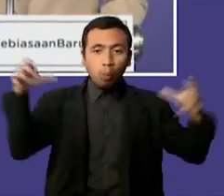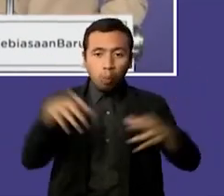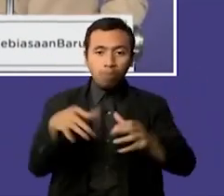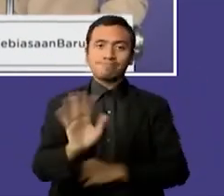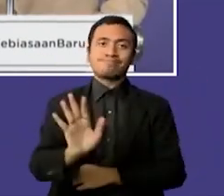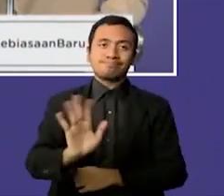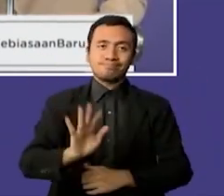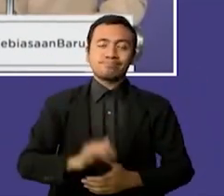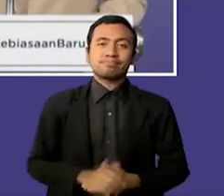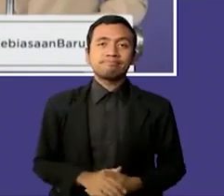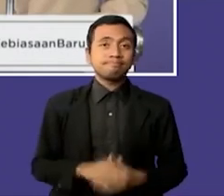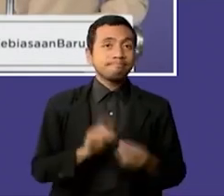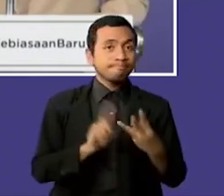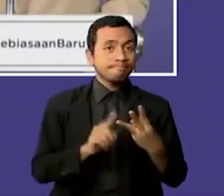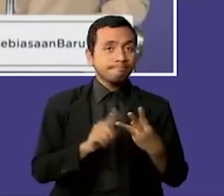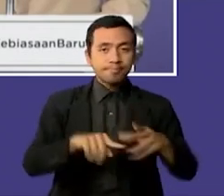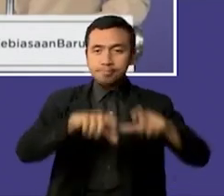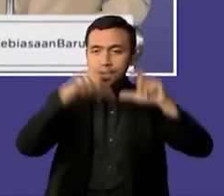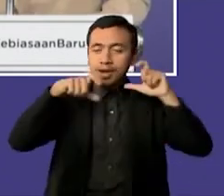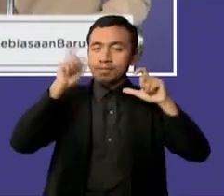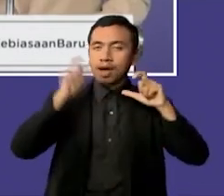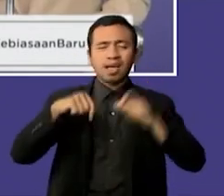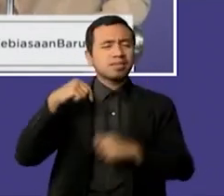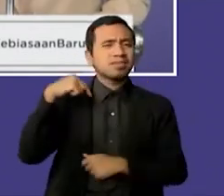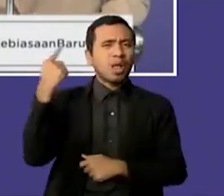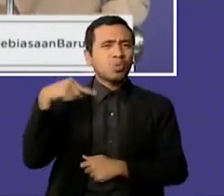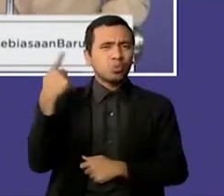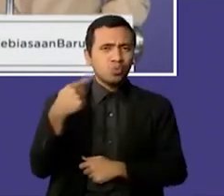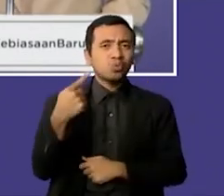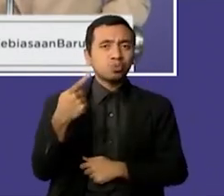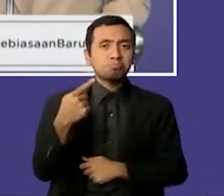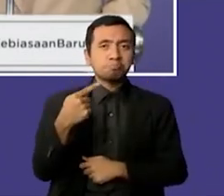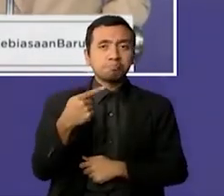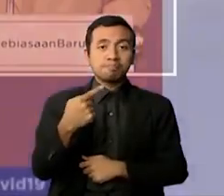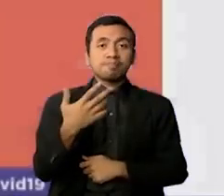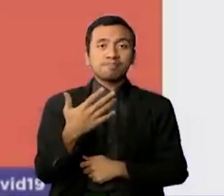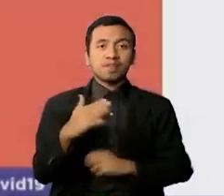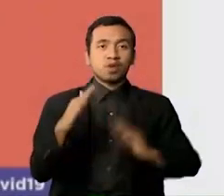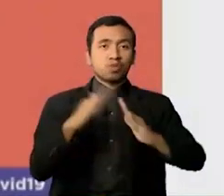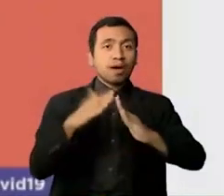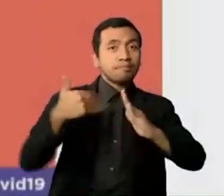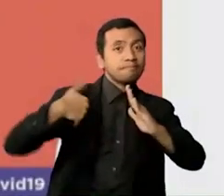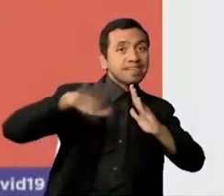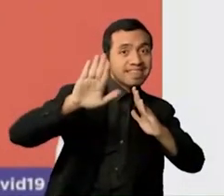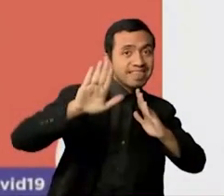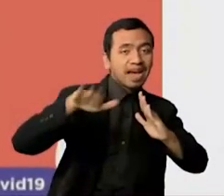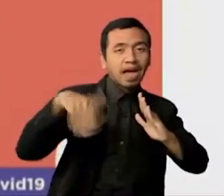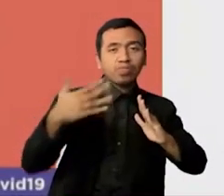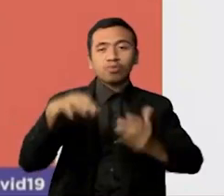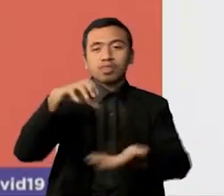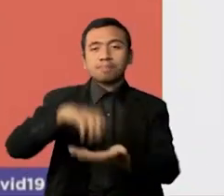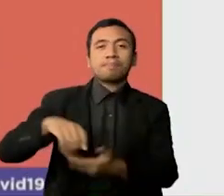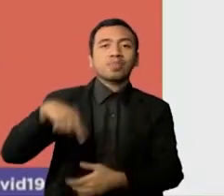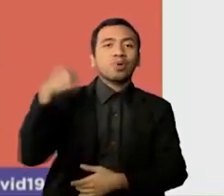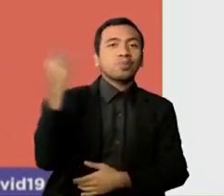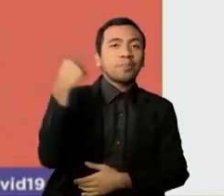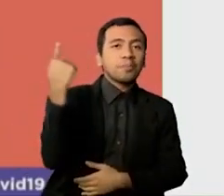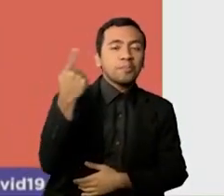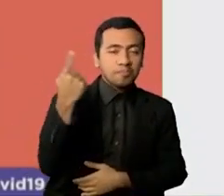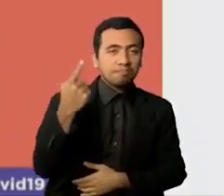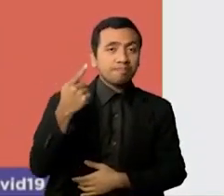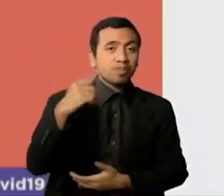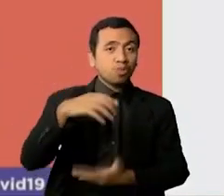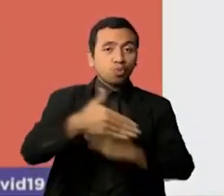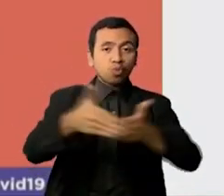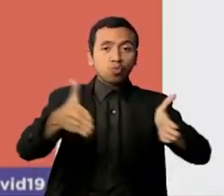ketiga selalu pakai Master Selama masih berada di luar rumah atau di tempat umum Termasuk diruangan